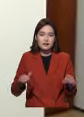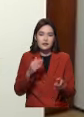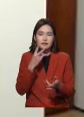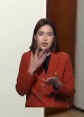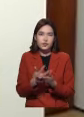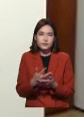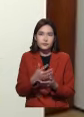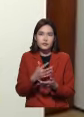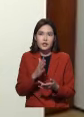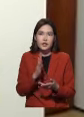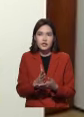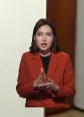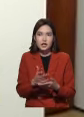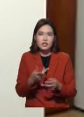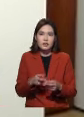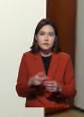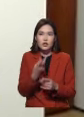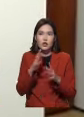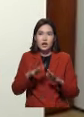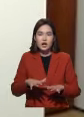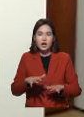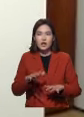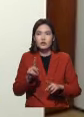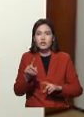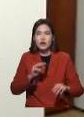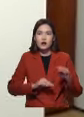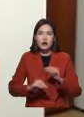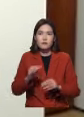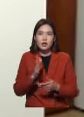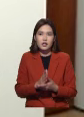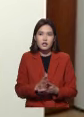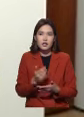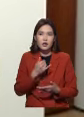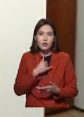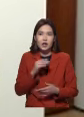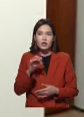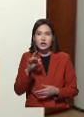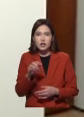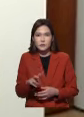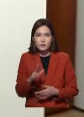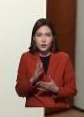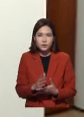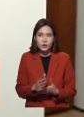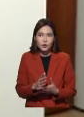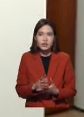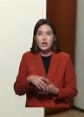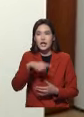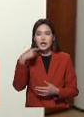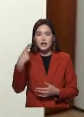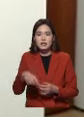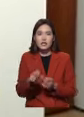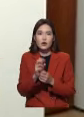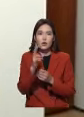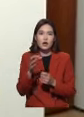арасында 7,5 мыңдай километр бар. Сосын біздің 7 область, сол Ресеймен 12